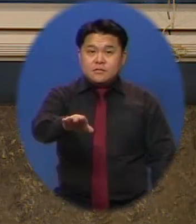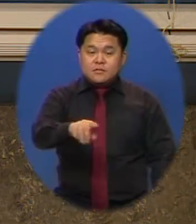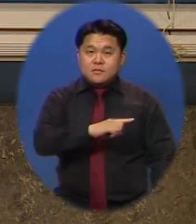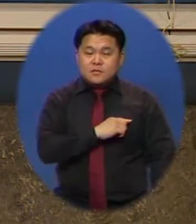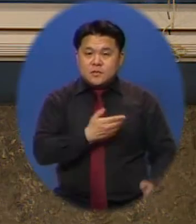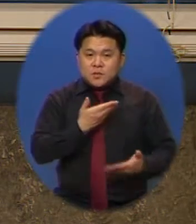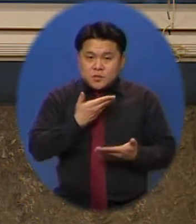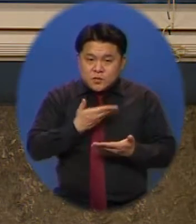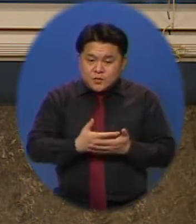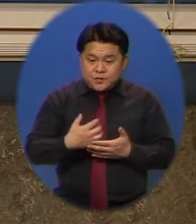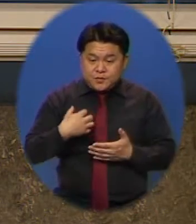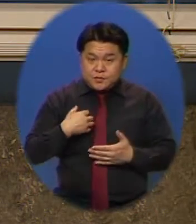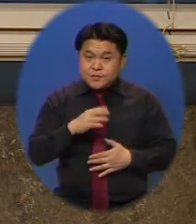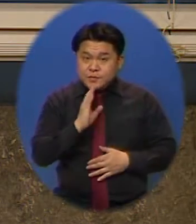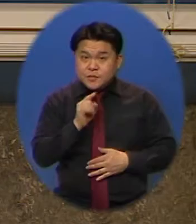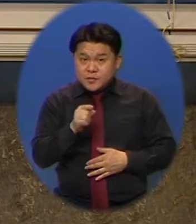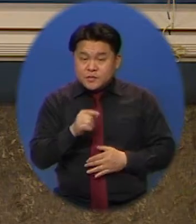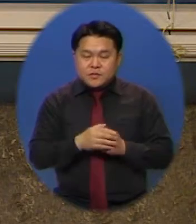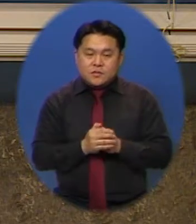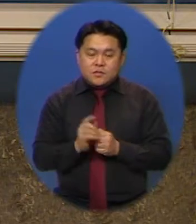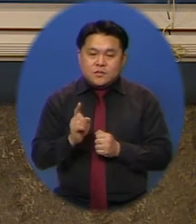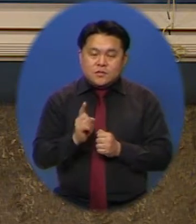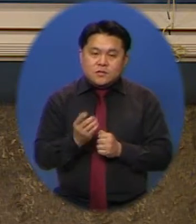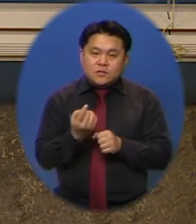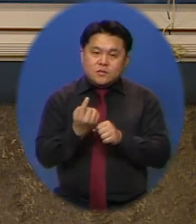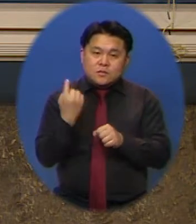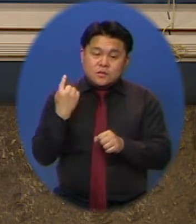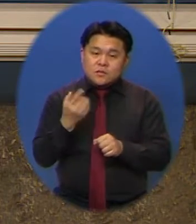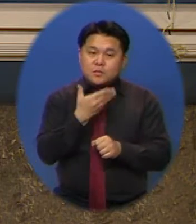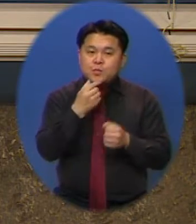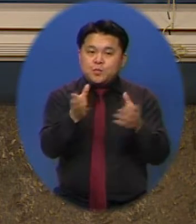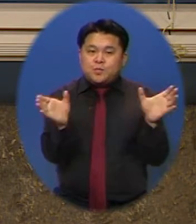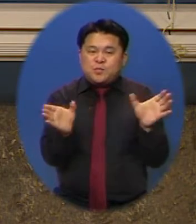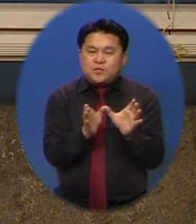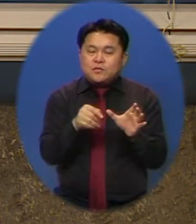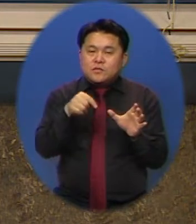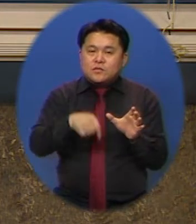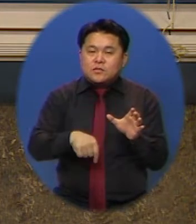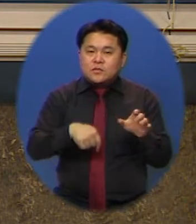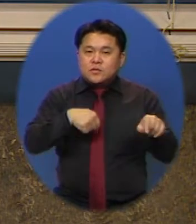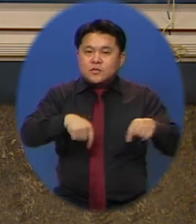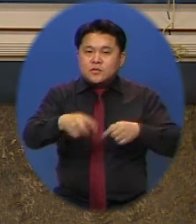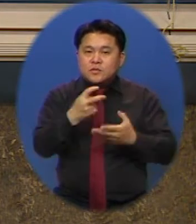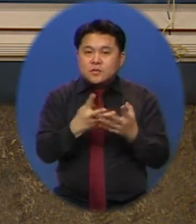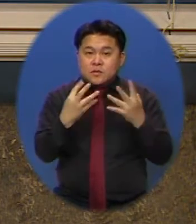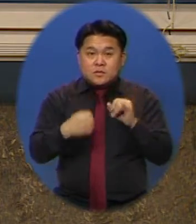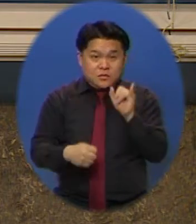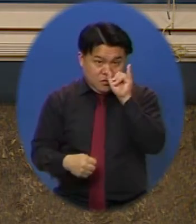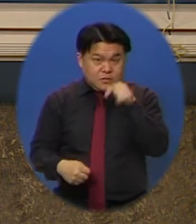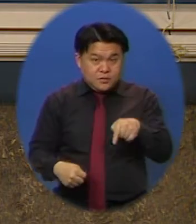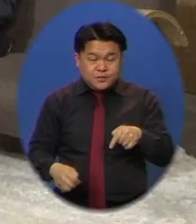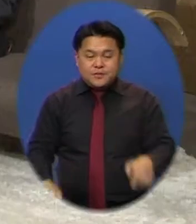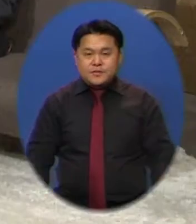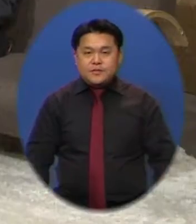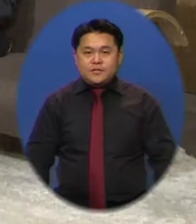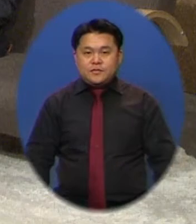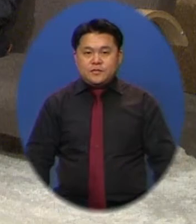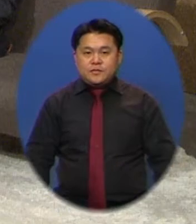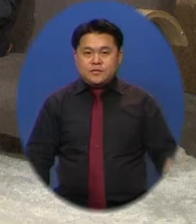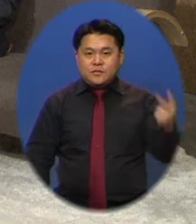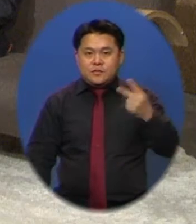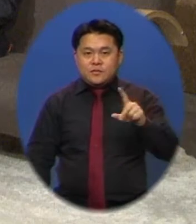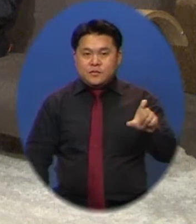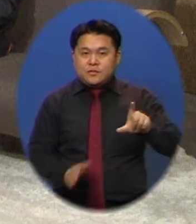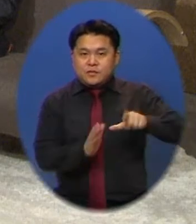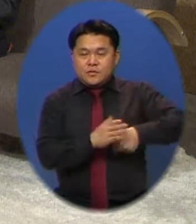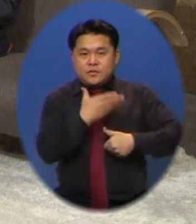중심의 역할을 하고 있는 부분이잖아요. 그러면 작년에 보건복지부에서 정말 많은 정책들을 펼쳤어요. 그래서